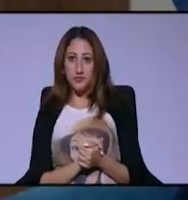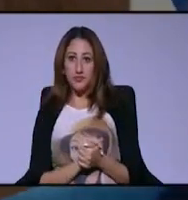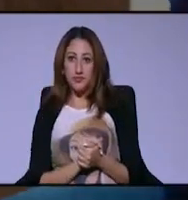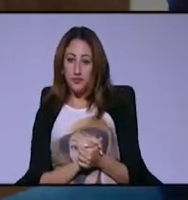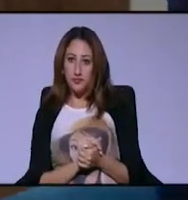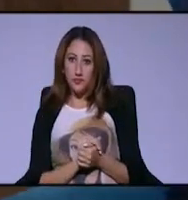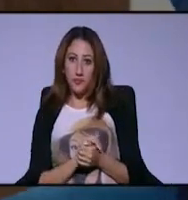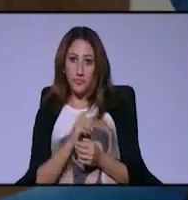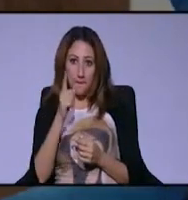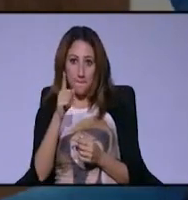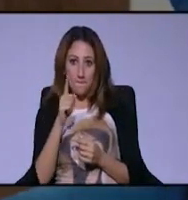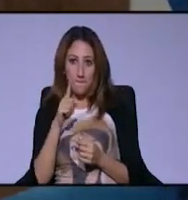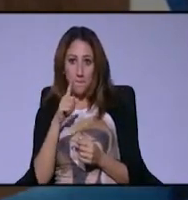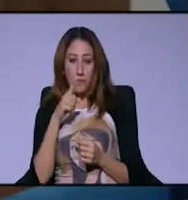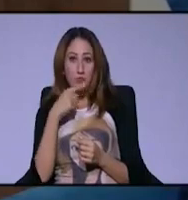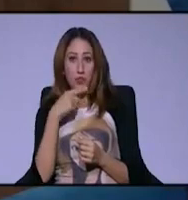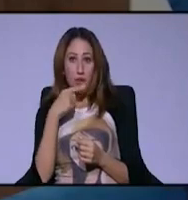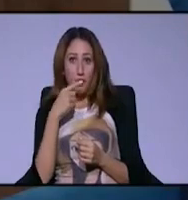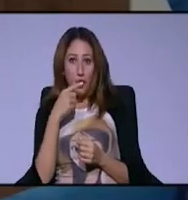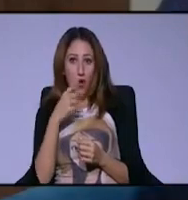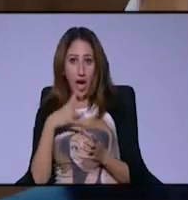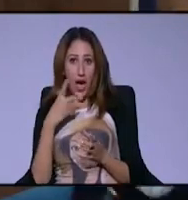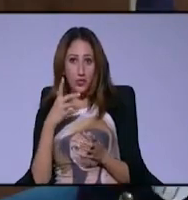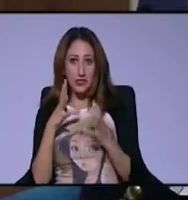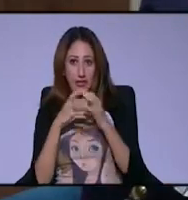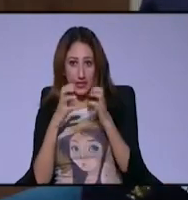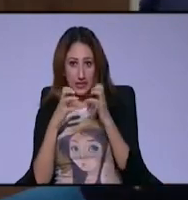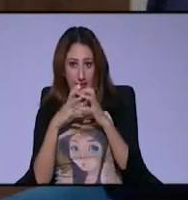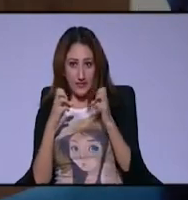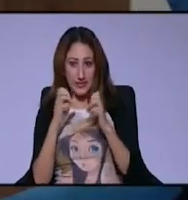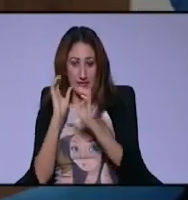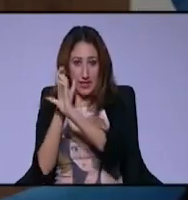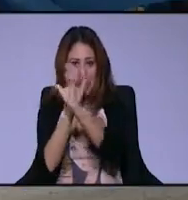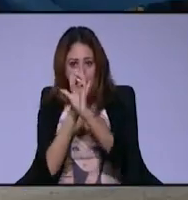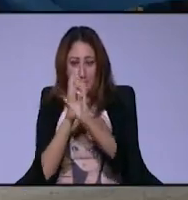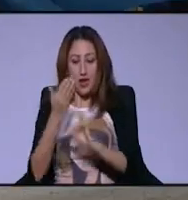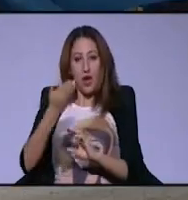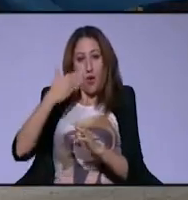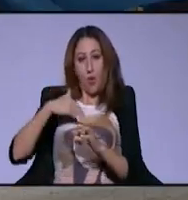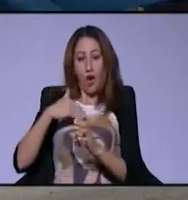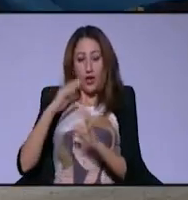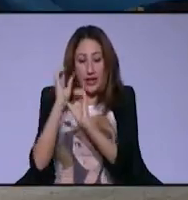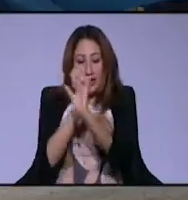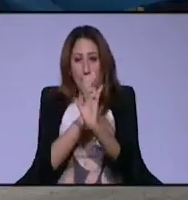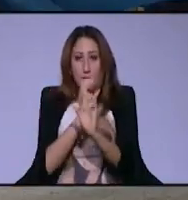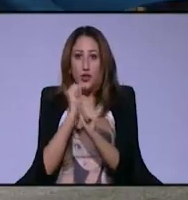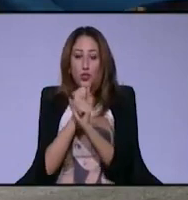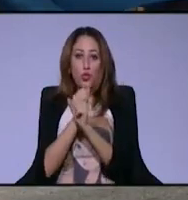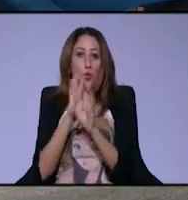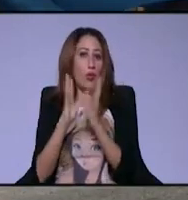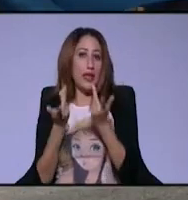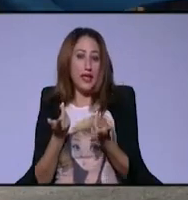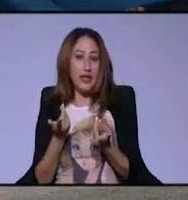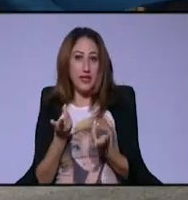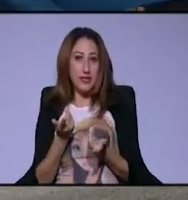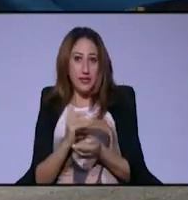نطاق الجانب الحدث نفسه، ونقول ما وراء الكاميرا، فنيات العمل، فنيات يعني والمعروفات أقول